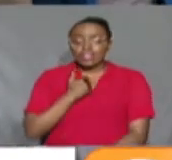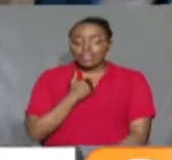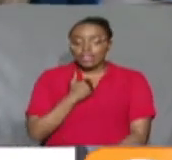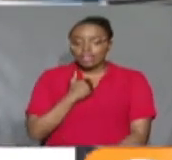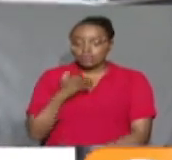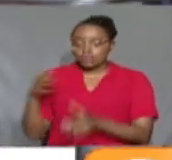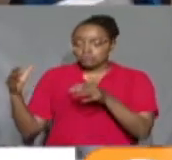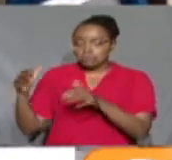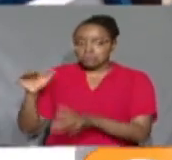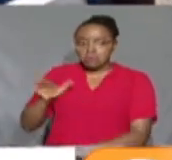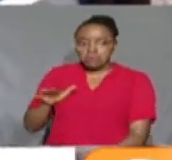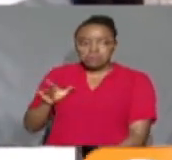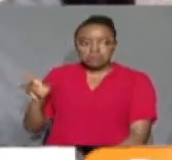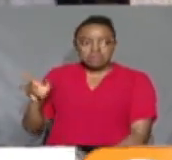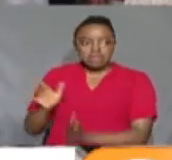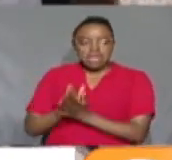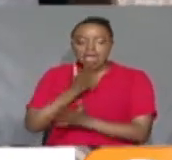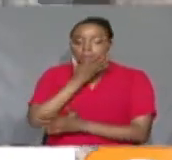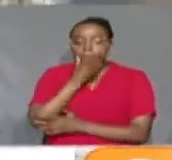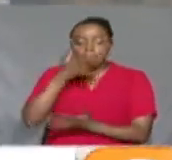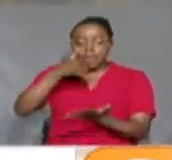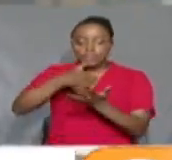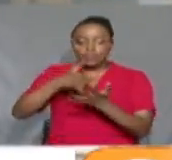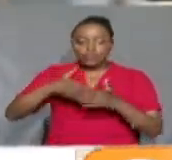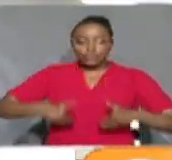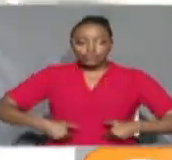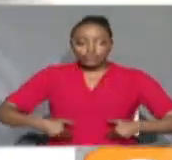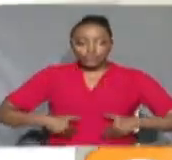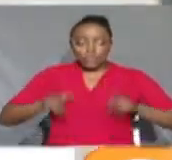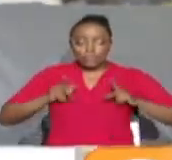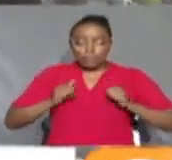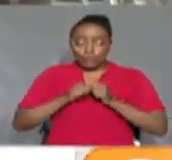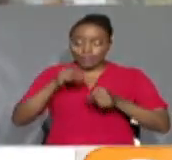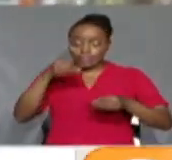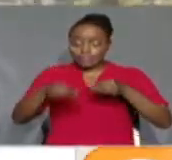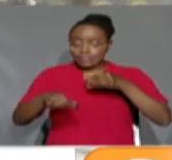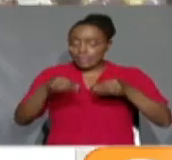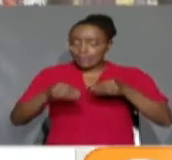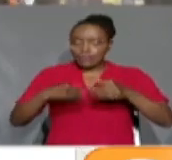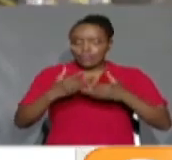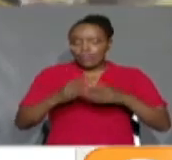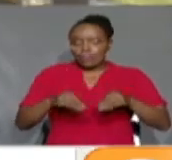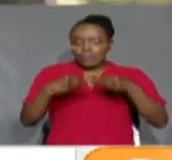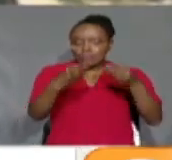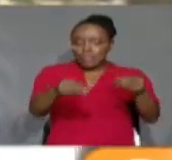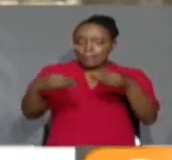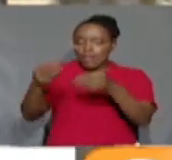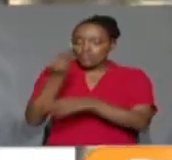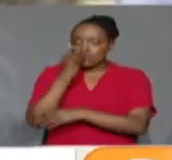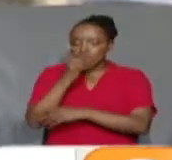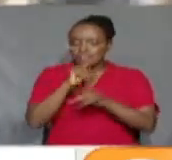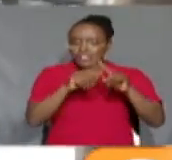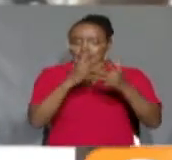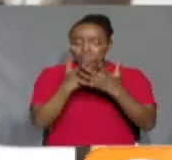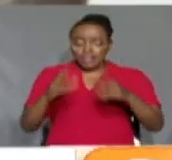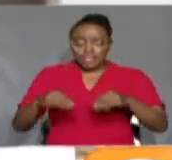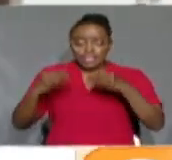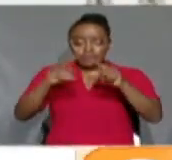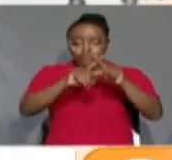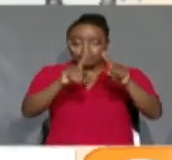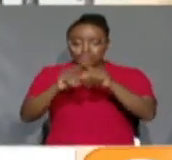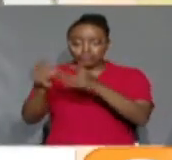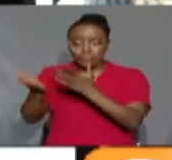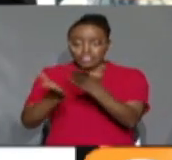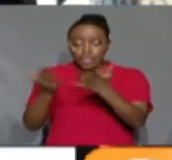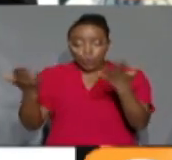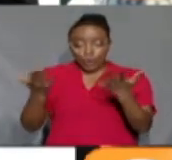Kundi hili la kina mama na kina baba pamoja na vijana na watu walemavu wamekuwa wakisambaza vyakula, bidhaa na kutoa huduma tofauti